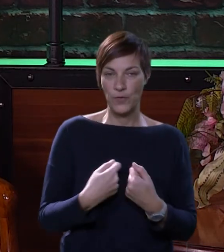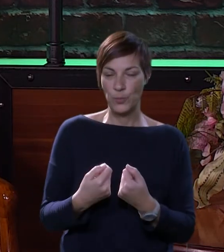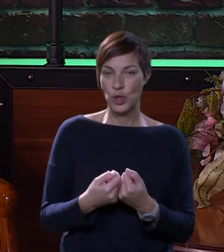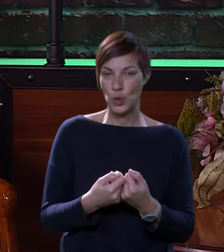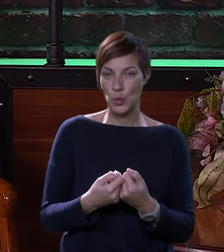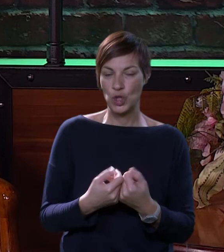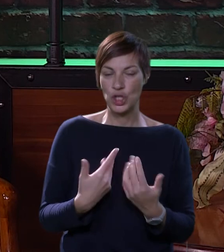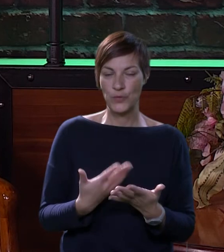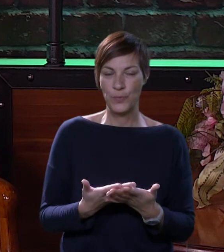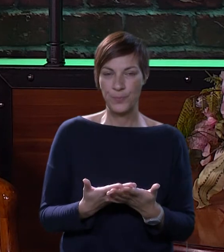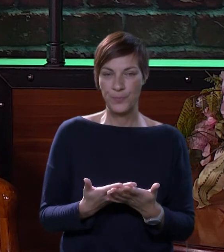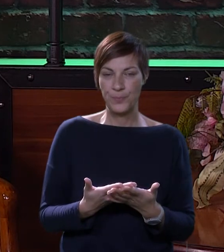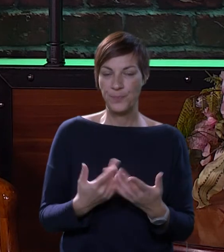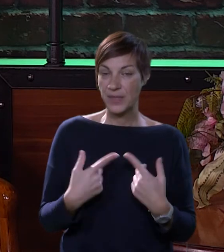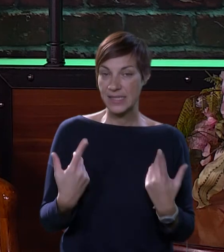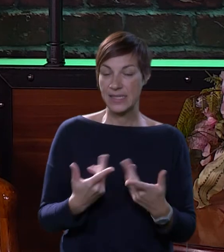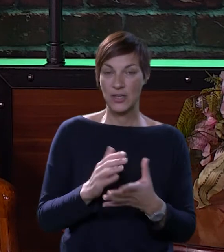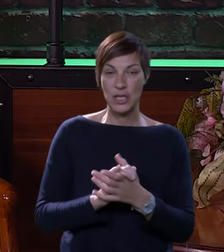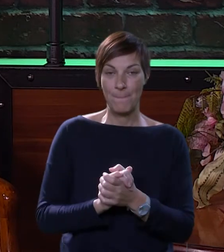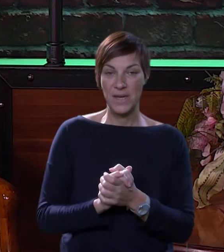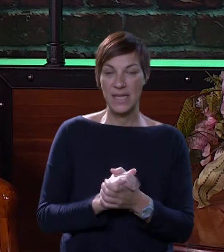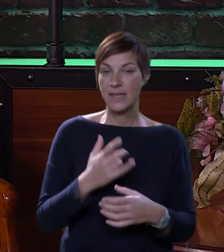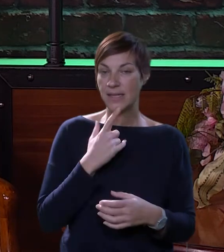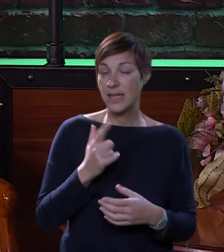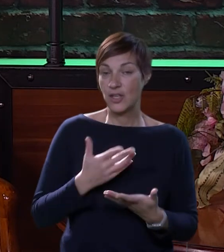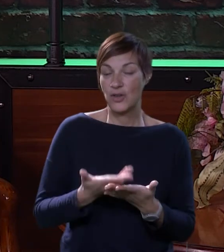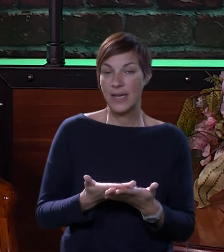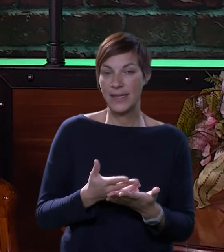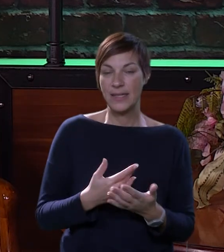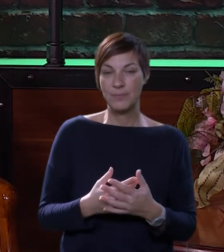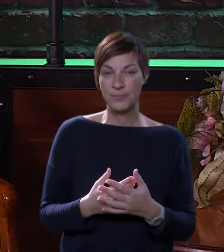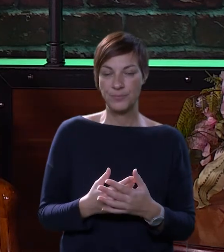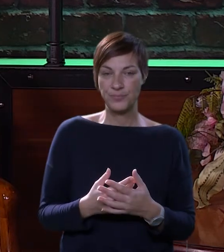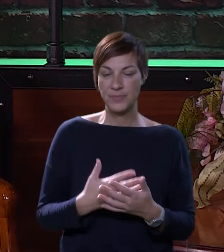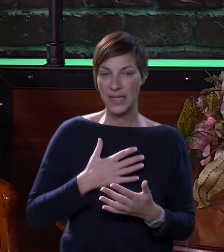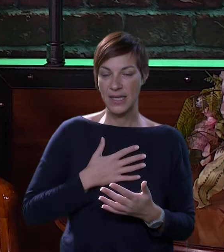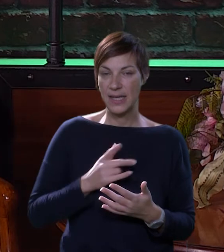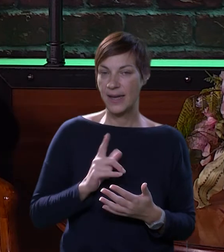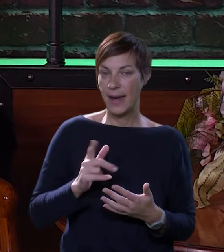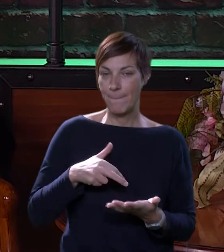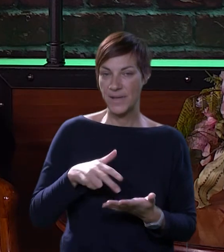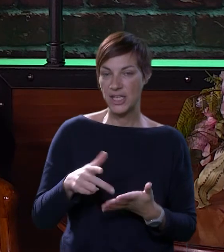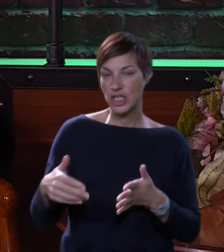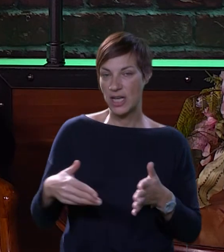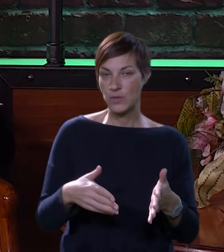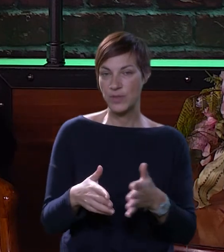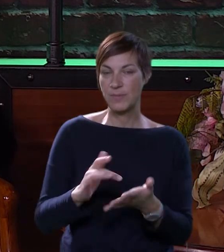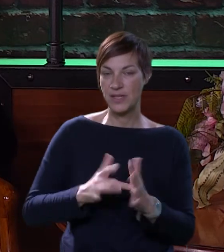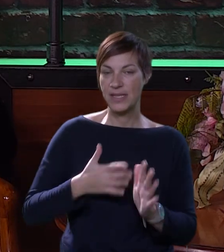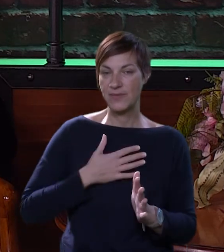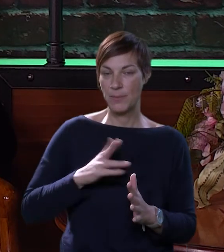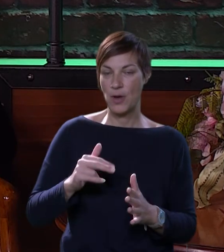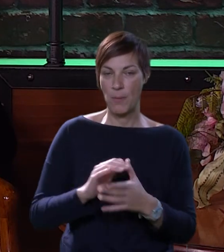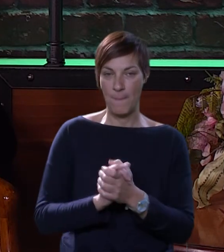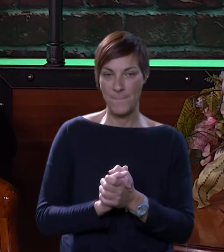ovome, ne znam, da nisi okružen sa svojim prijateljima ili da ti netko ne da. Mislim, ja ne bih išla u smjeru toga da svi mi